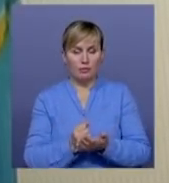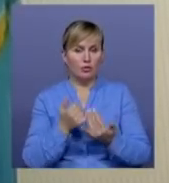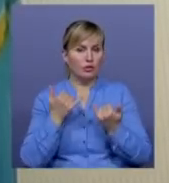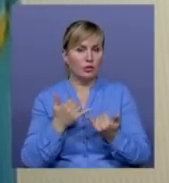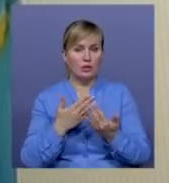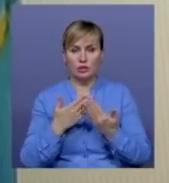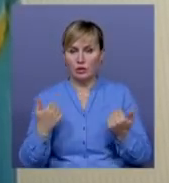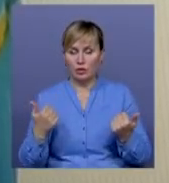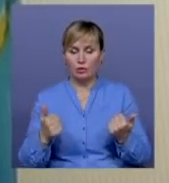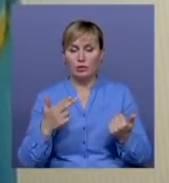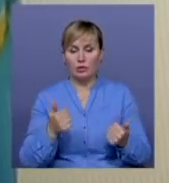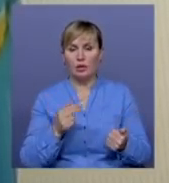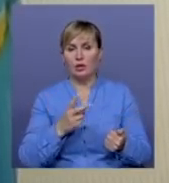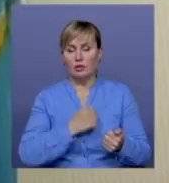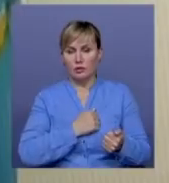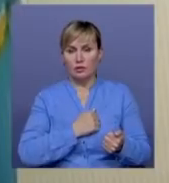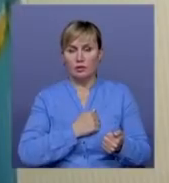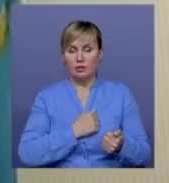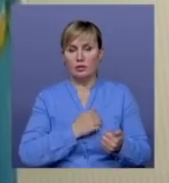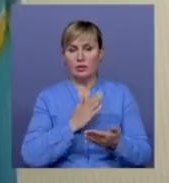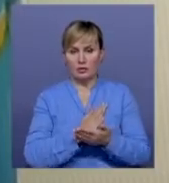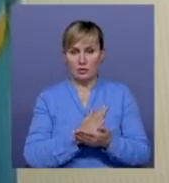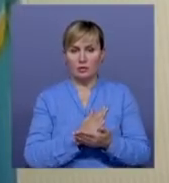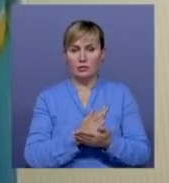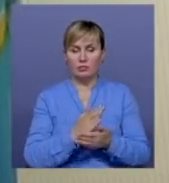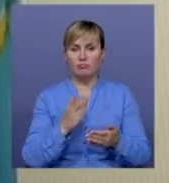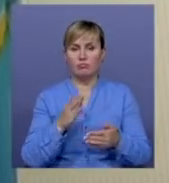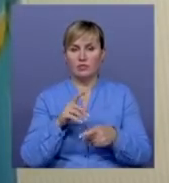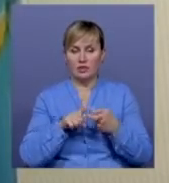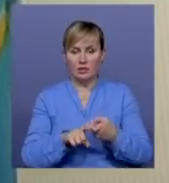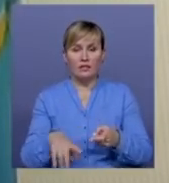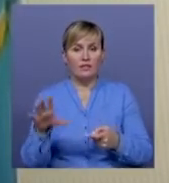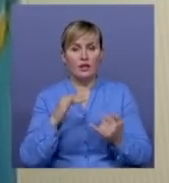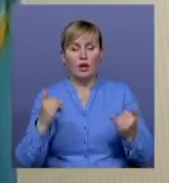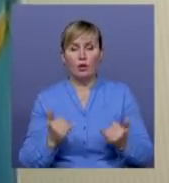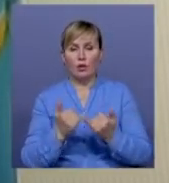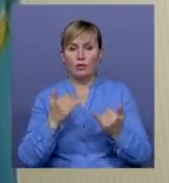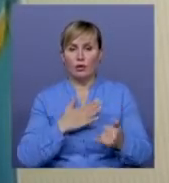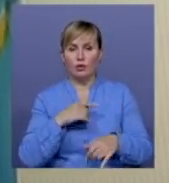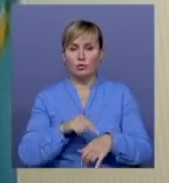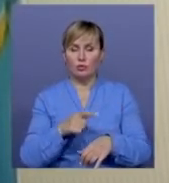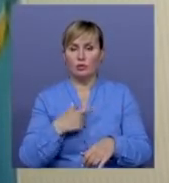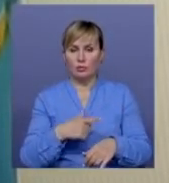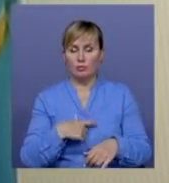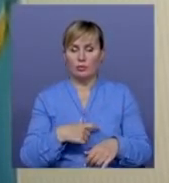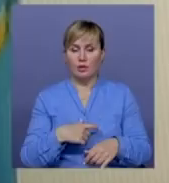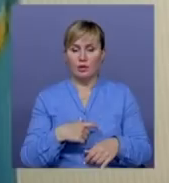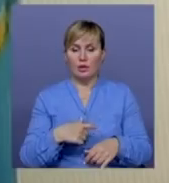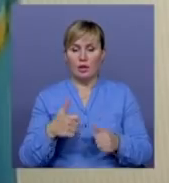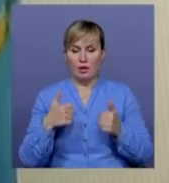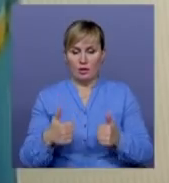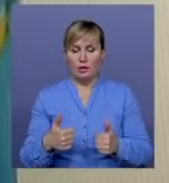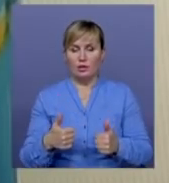нет. Да, к сожалению, имеется сопротивление, потому что все эти гости наши, они чувствуют себя